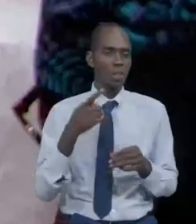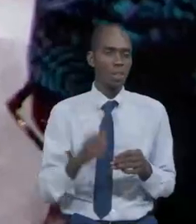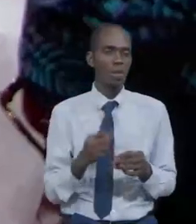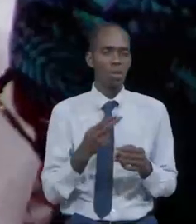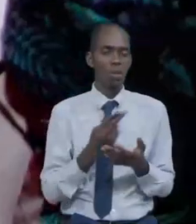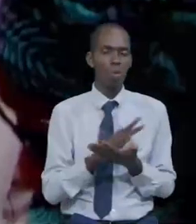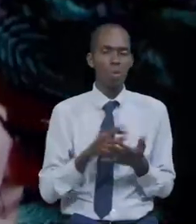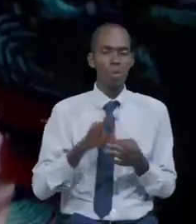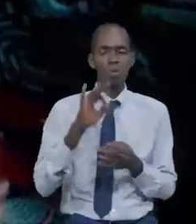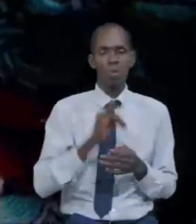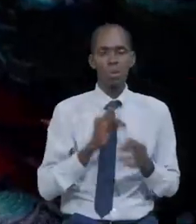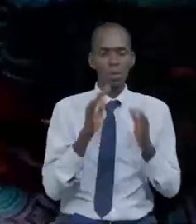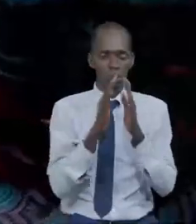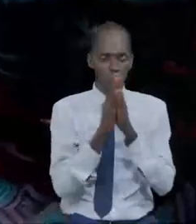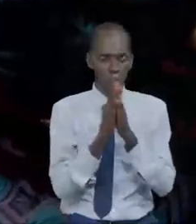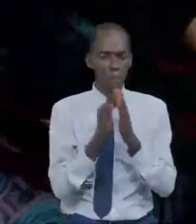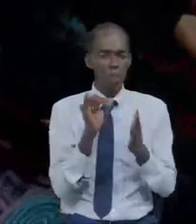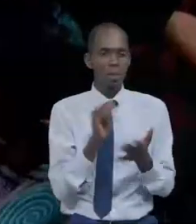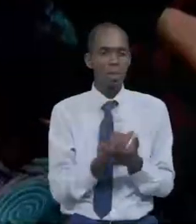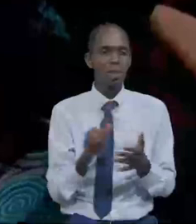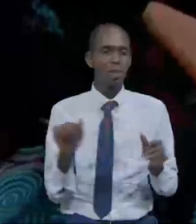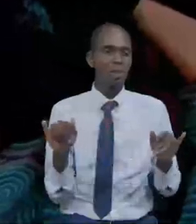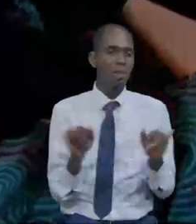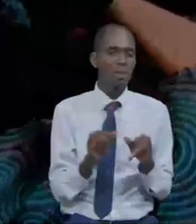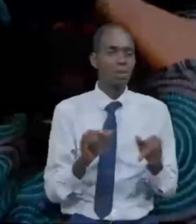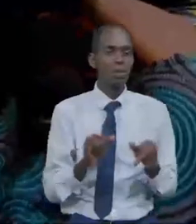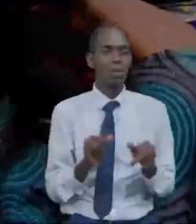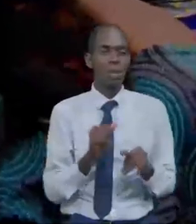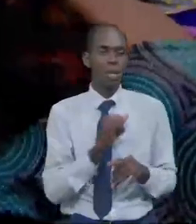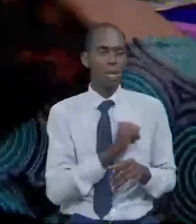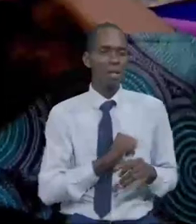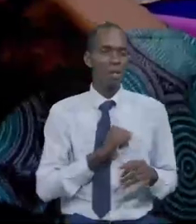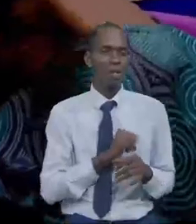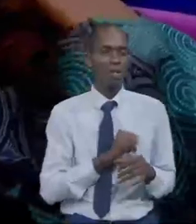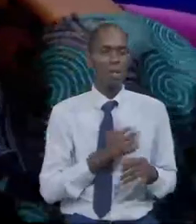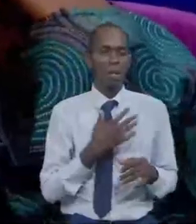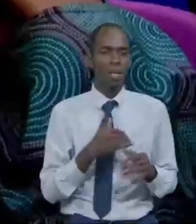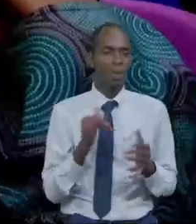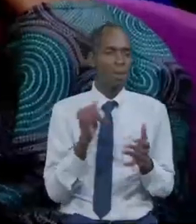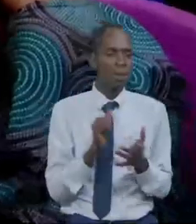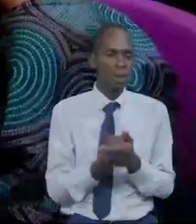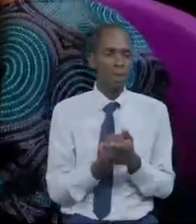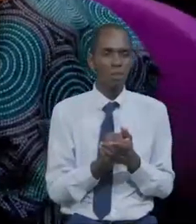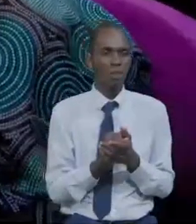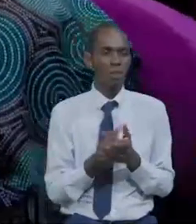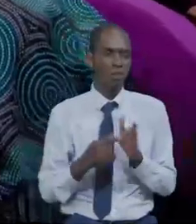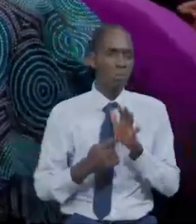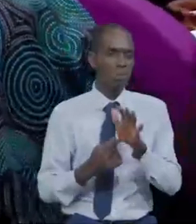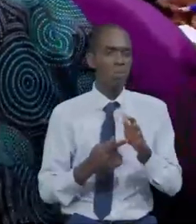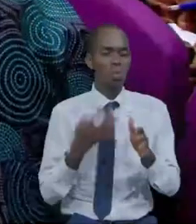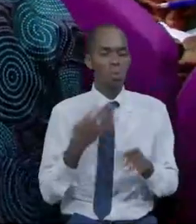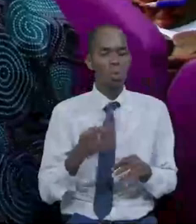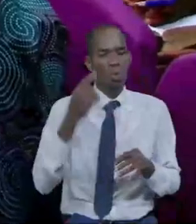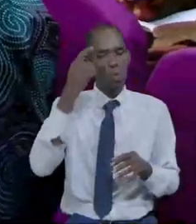prie que cette même attitude, que cette même disposition